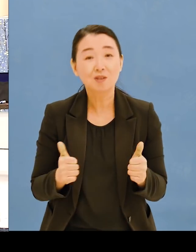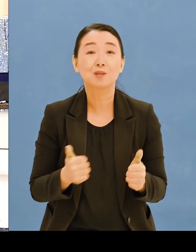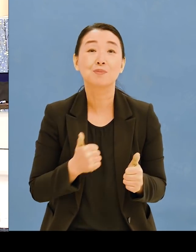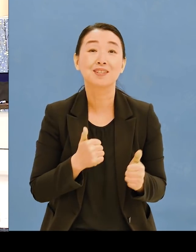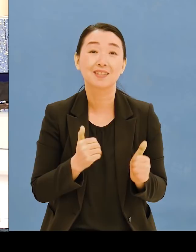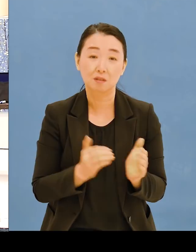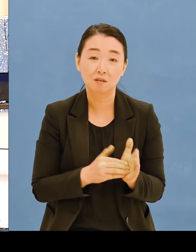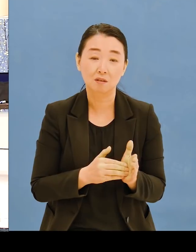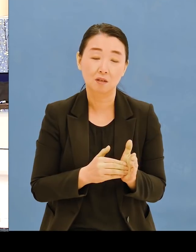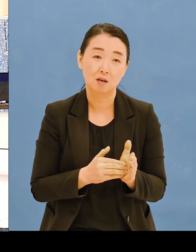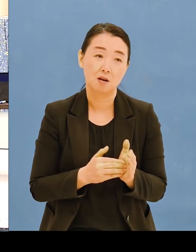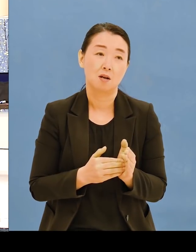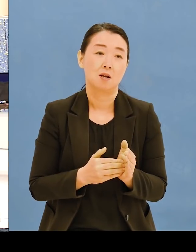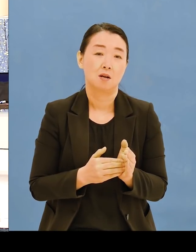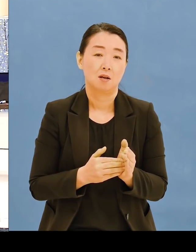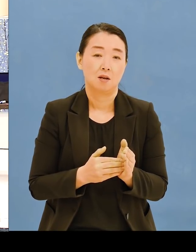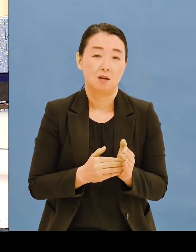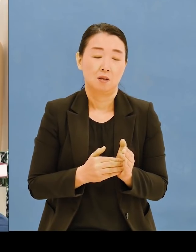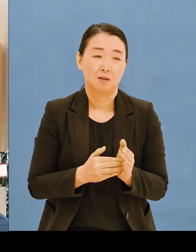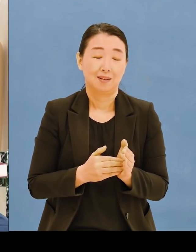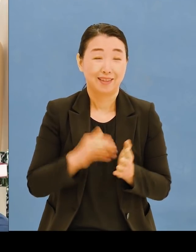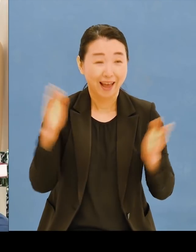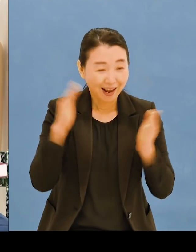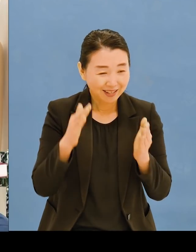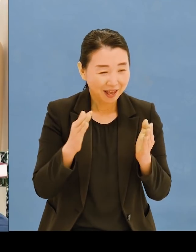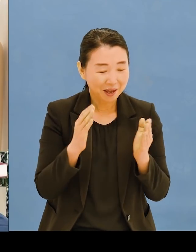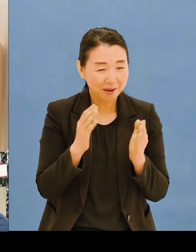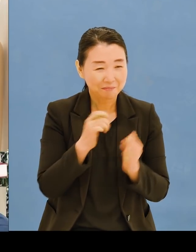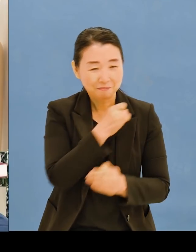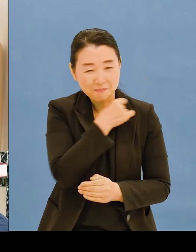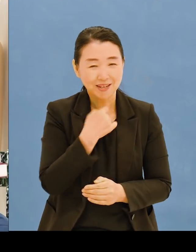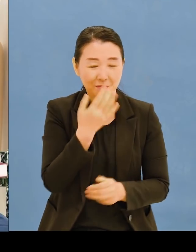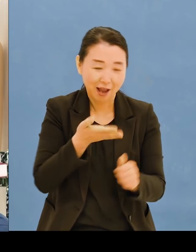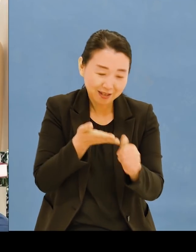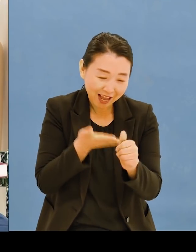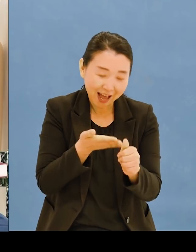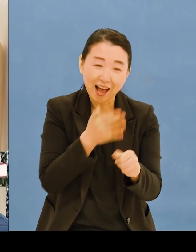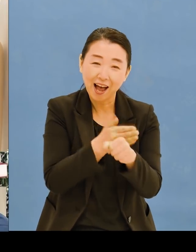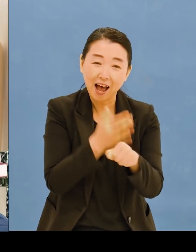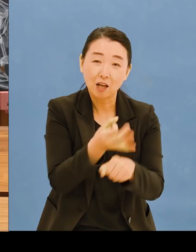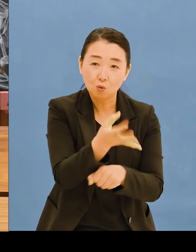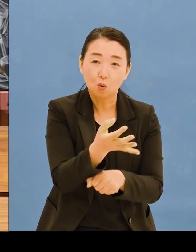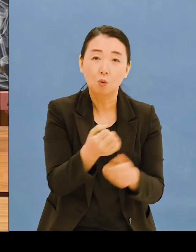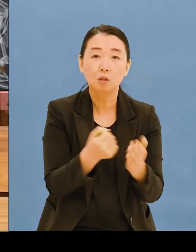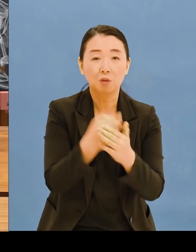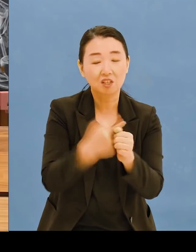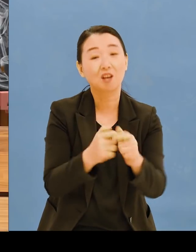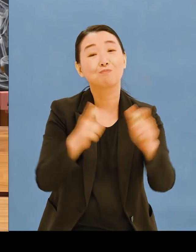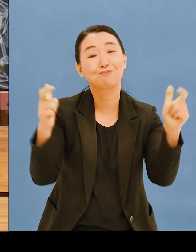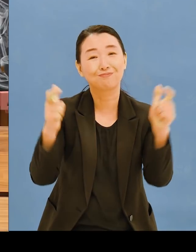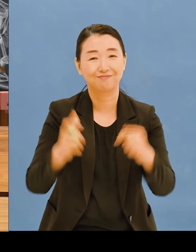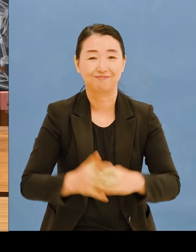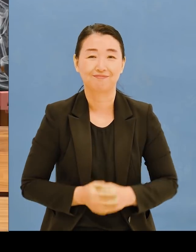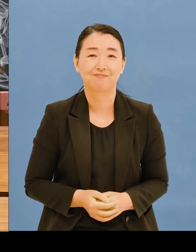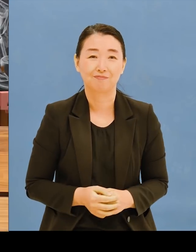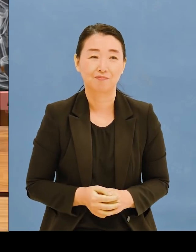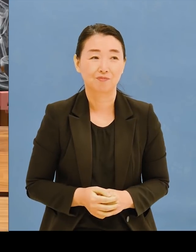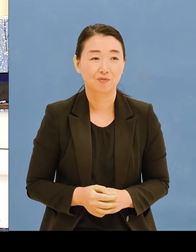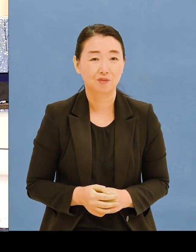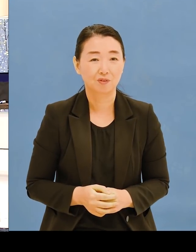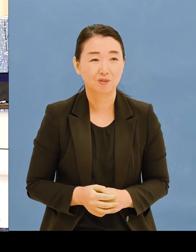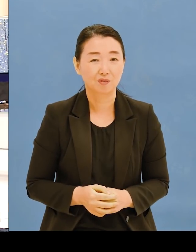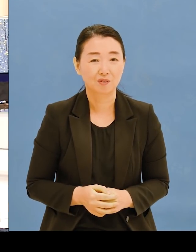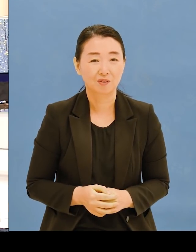네, 열심히 하고 아이들 맛있는 거 많이 사주고 이제 그러다 보니까 이제 아이들이 늘 수밖에 없잖아요. 네, 그래서